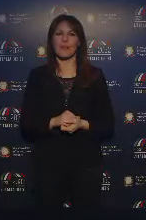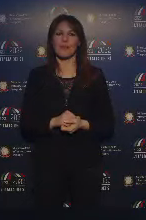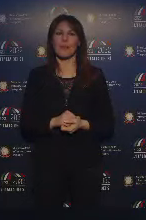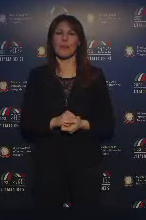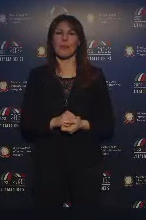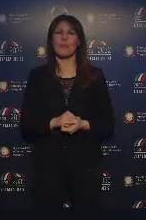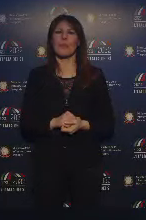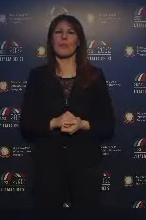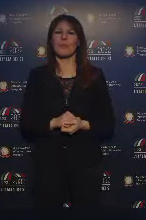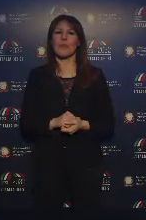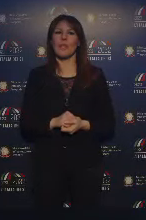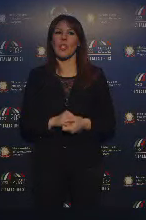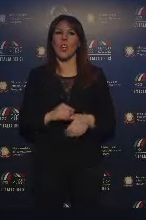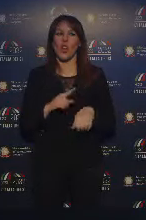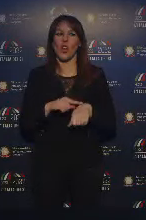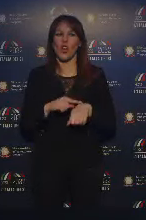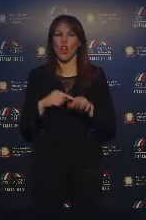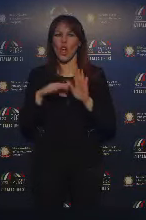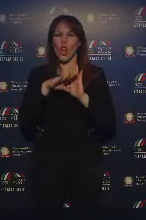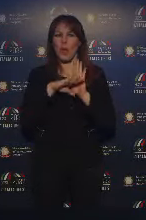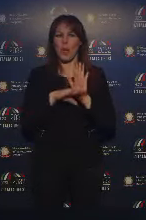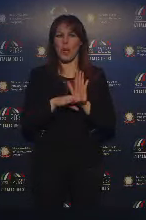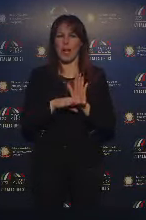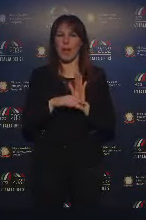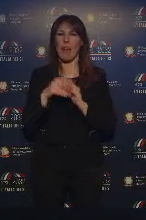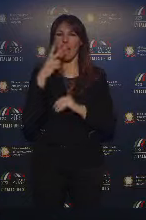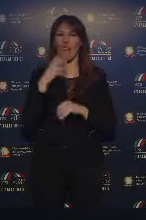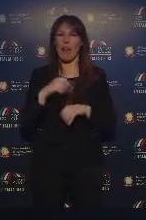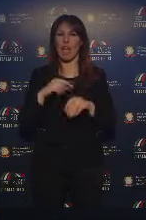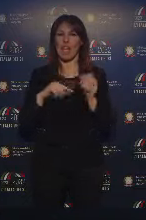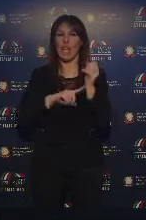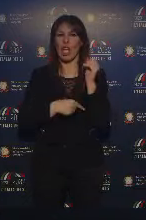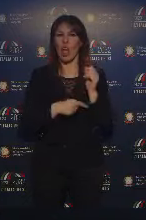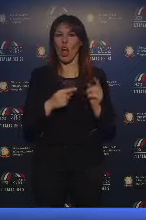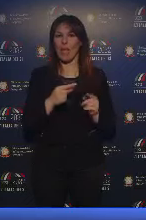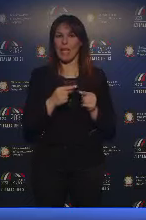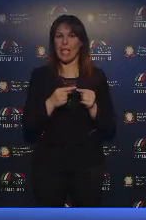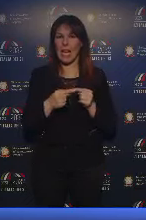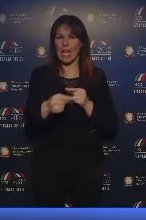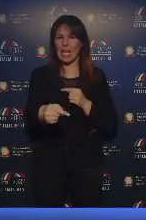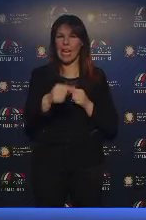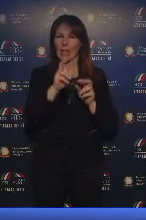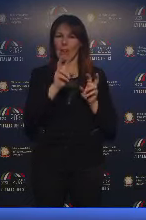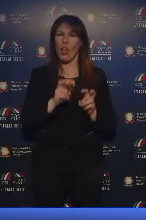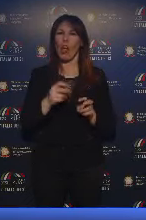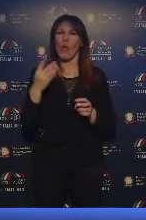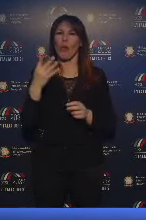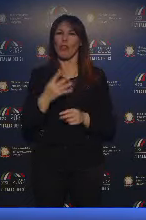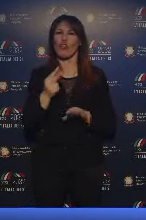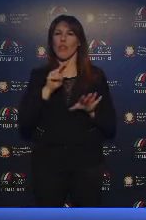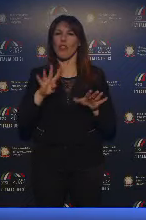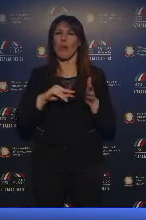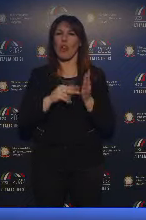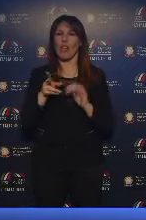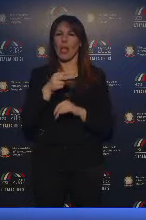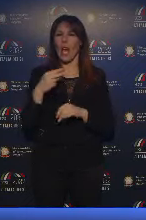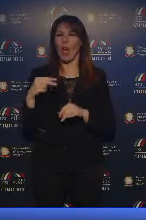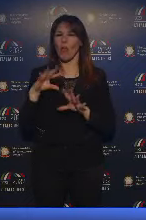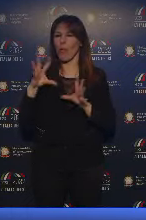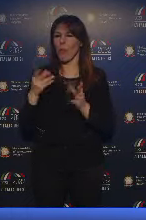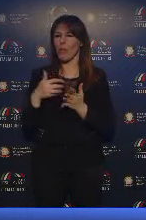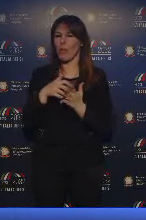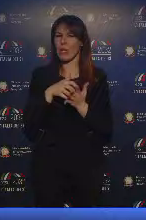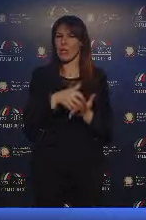il cronoprogramma prevede 20 km di linea elettrificata 429 milioni di euro di investimento complessivo e anche qua come